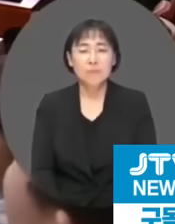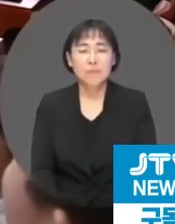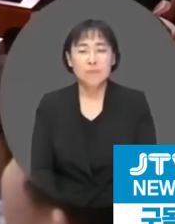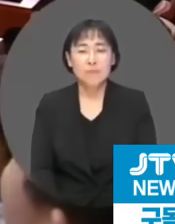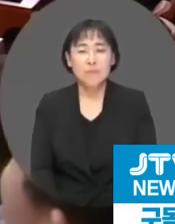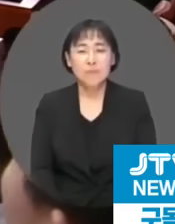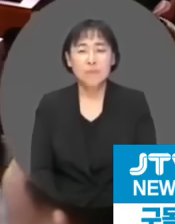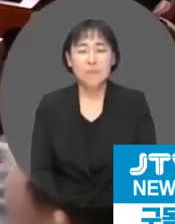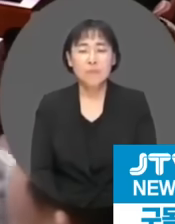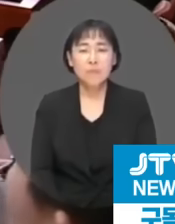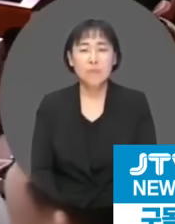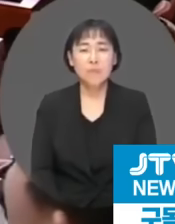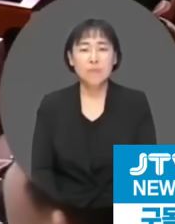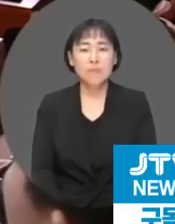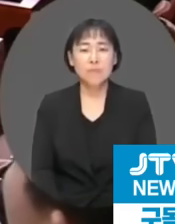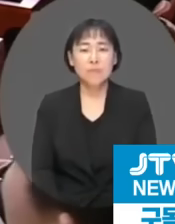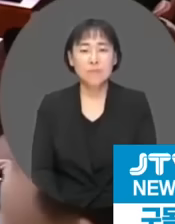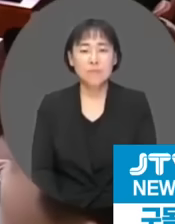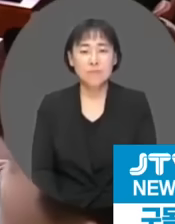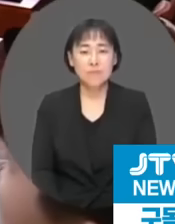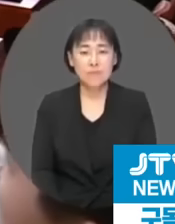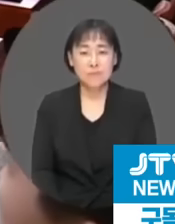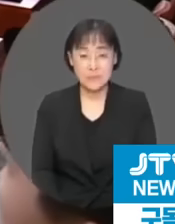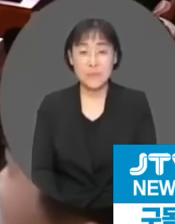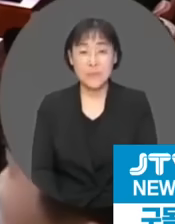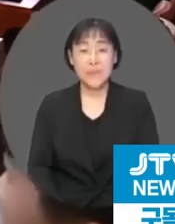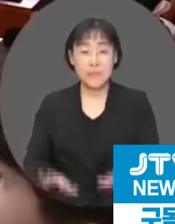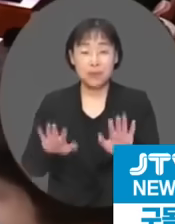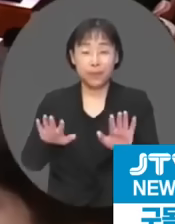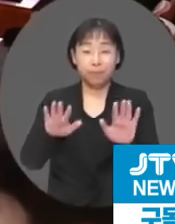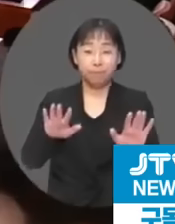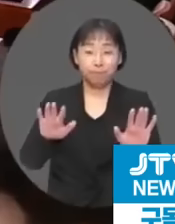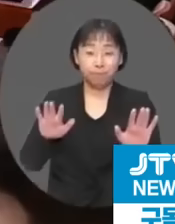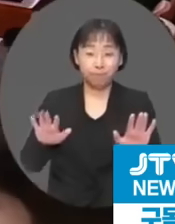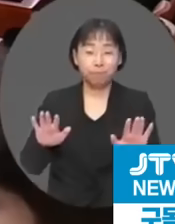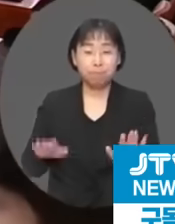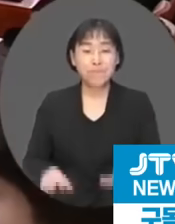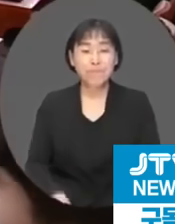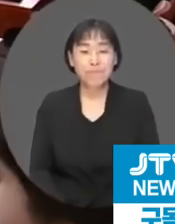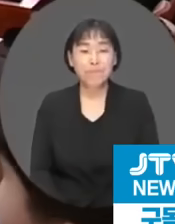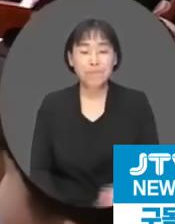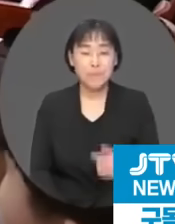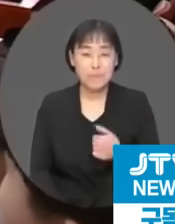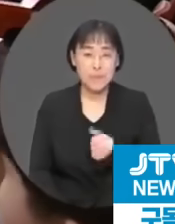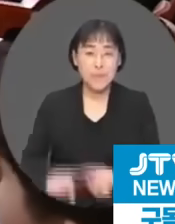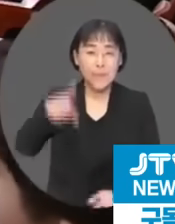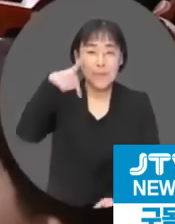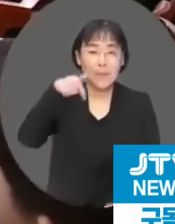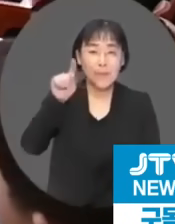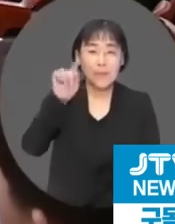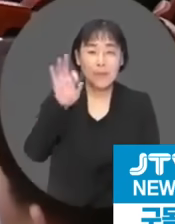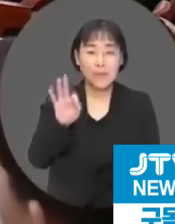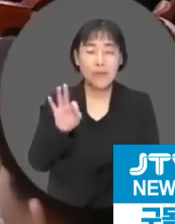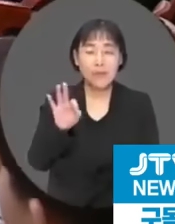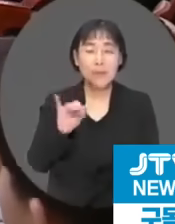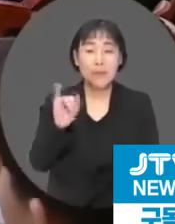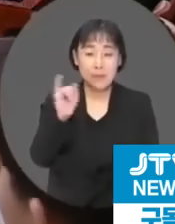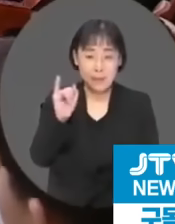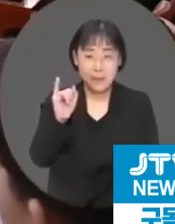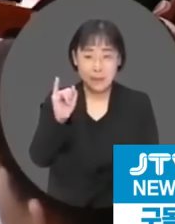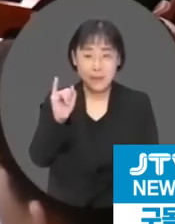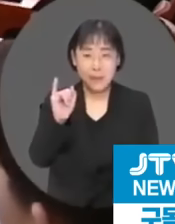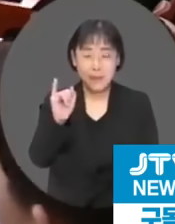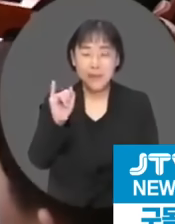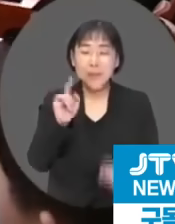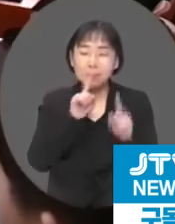네 의사 진행만 그만하시고 예 제가 예 제가 잘 강해경 증인네 그러한 자세는 예